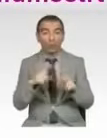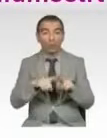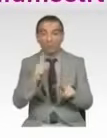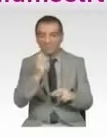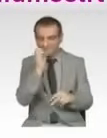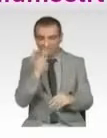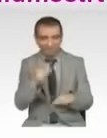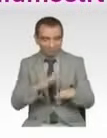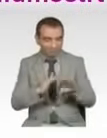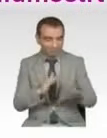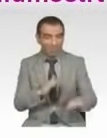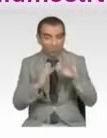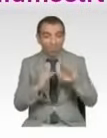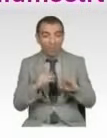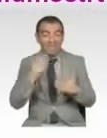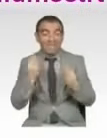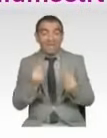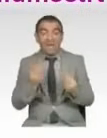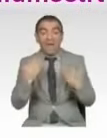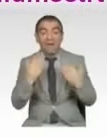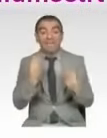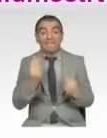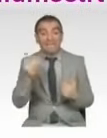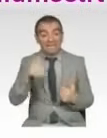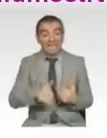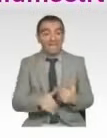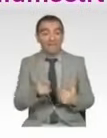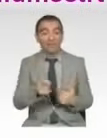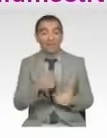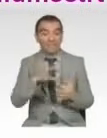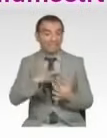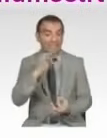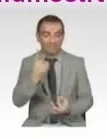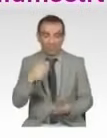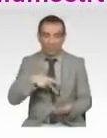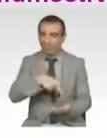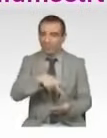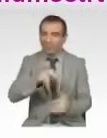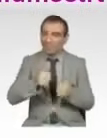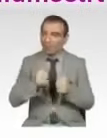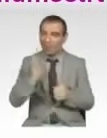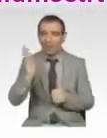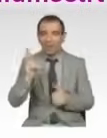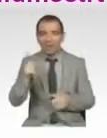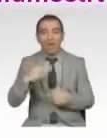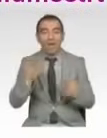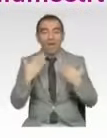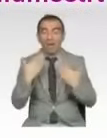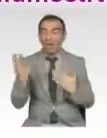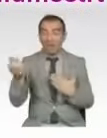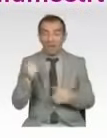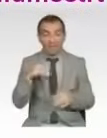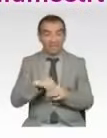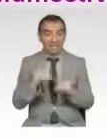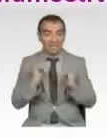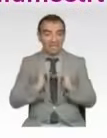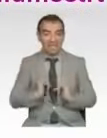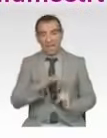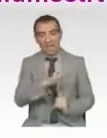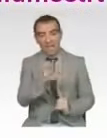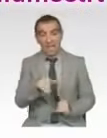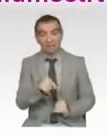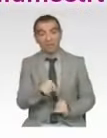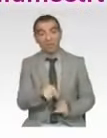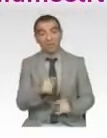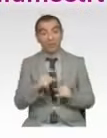çiçeğe dokunacak, bir böceğe dokunacak, koşacak, ağaca tırmanacak. Sonra insanlar bir yürüyüşe çıktıklarında mesela doğada oksijen aldıklarında rahatlıyorlar ve her şey...